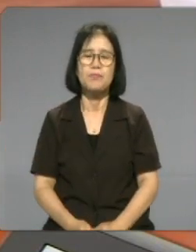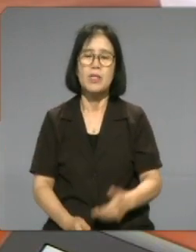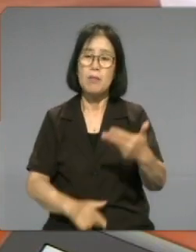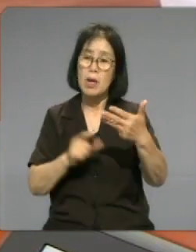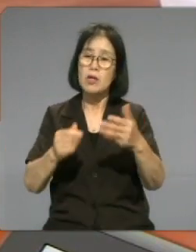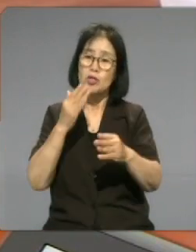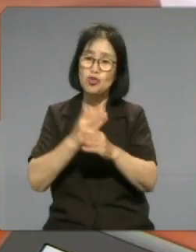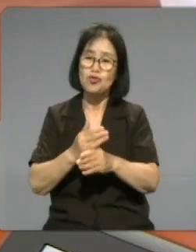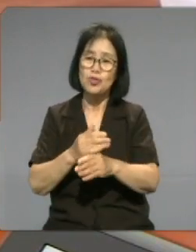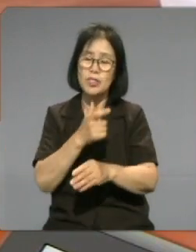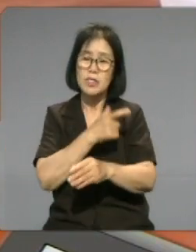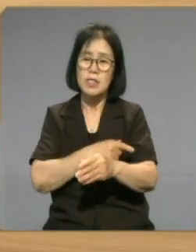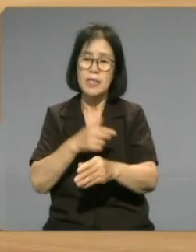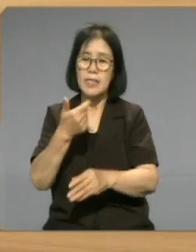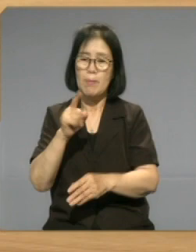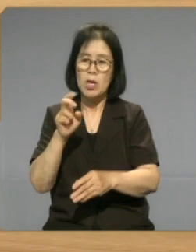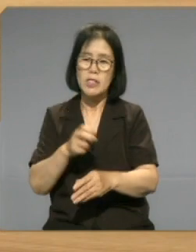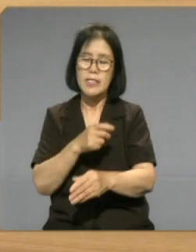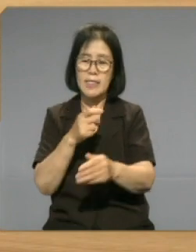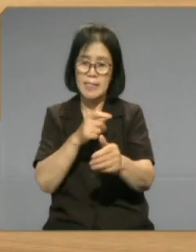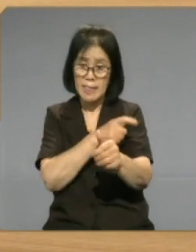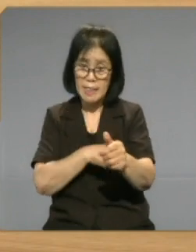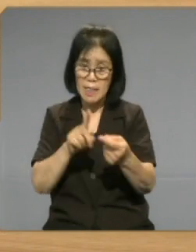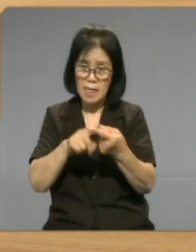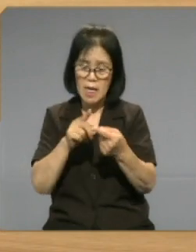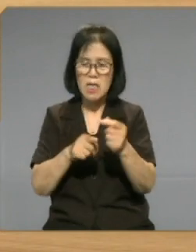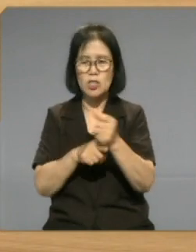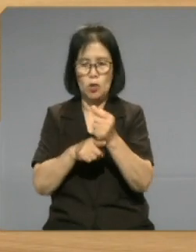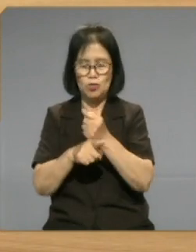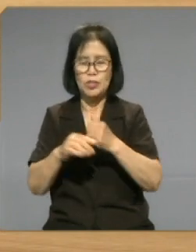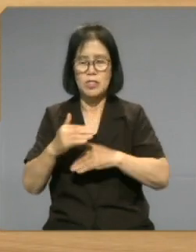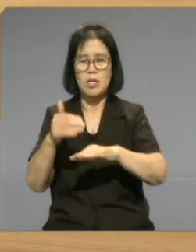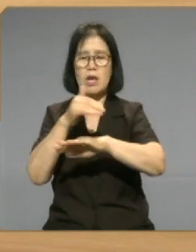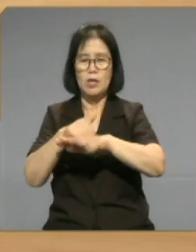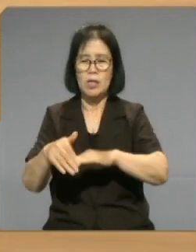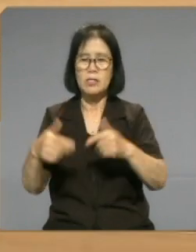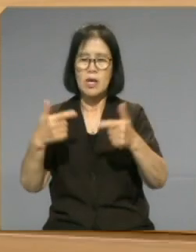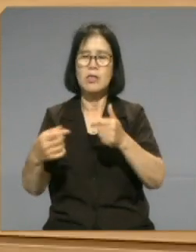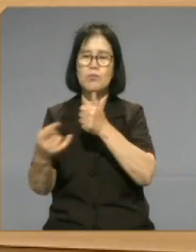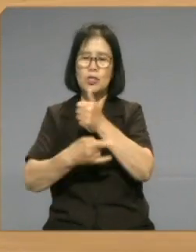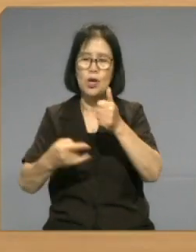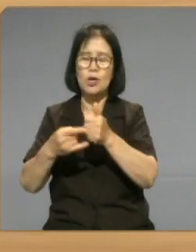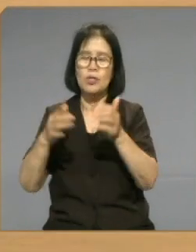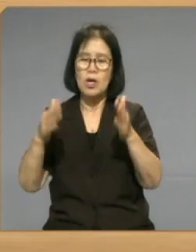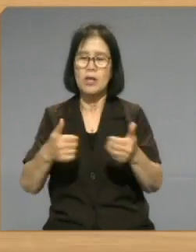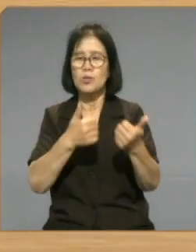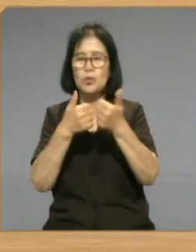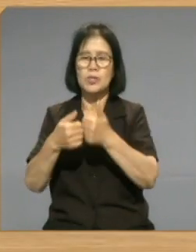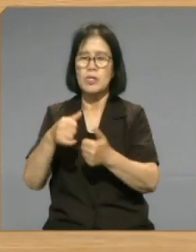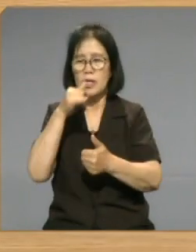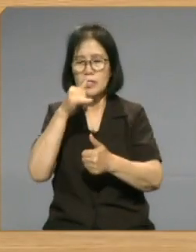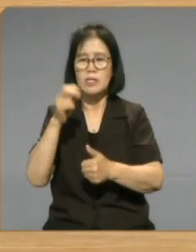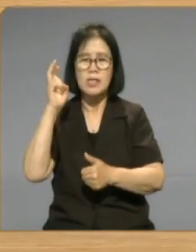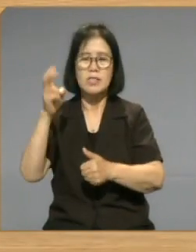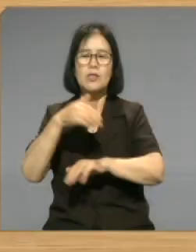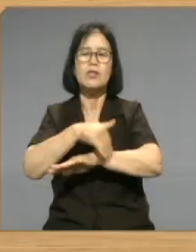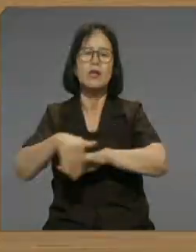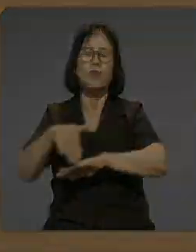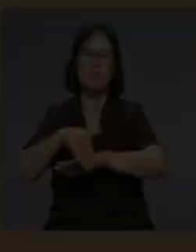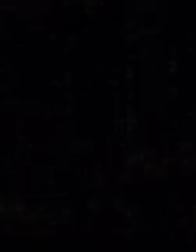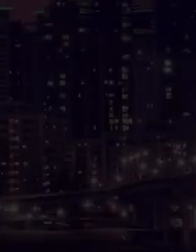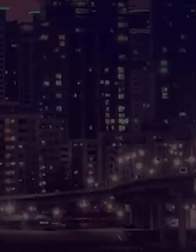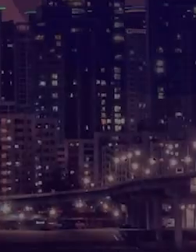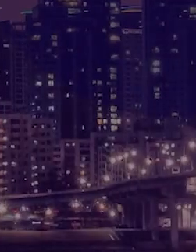중 남영진 이사에 대한 청문을 진행할 계획이라며 이후 상임위원 간 논의가 있을 예정이라고 덧붙였습니다.